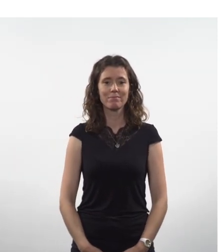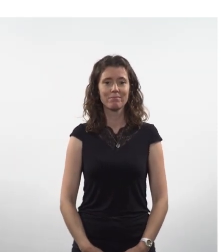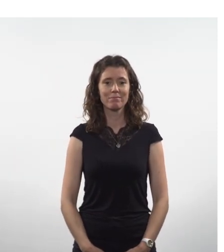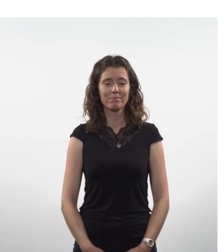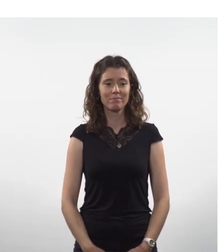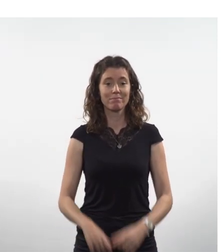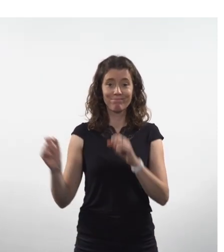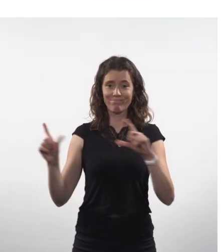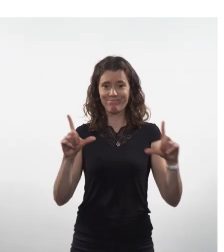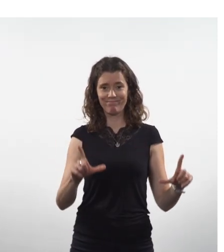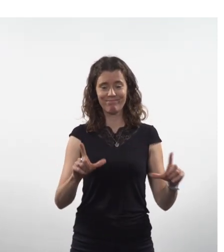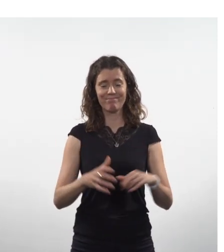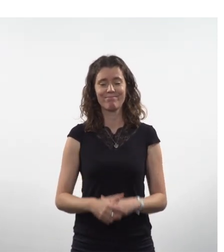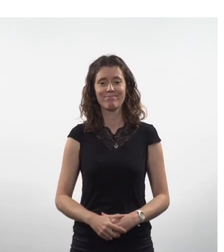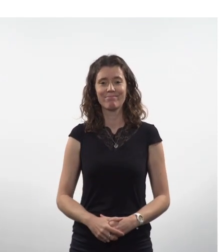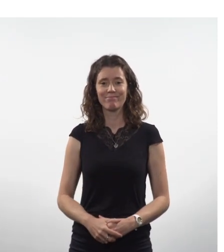Diapo suivante.